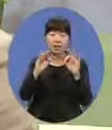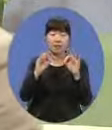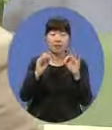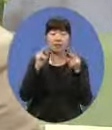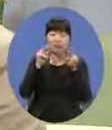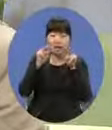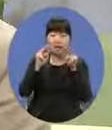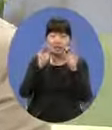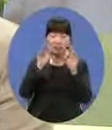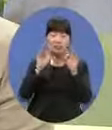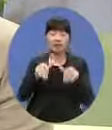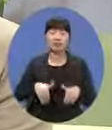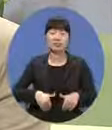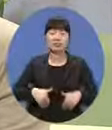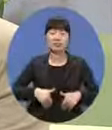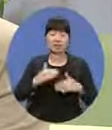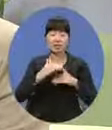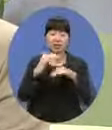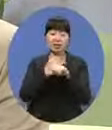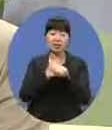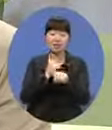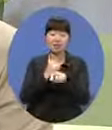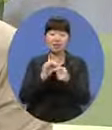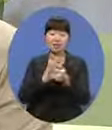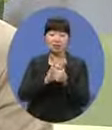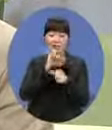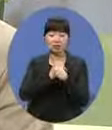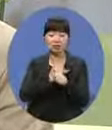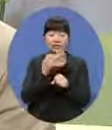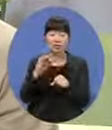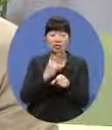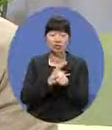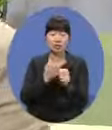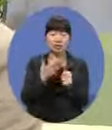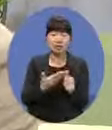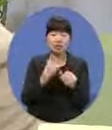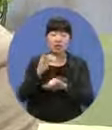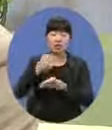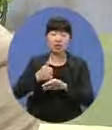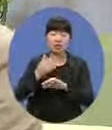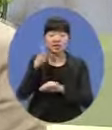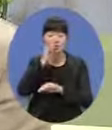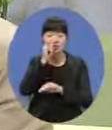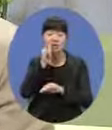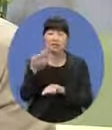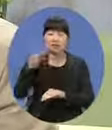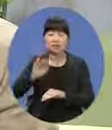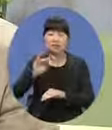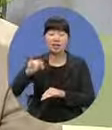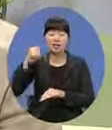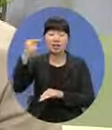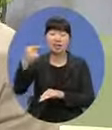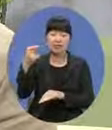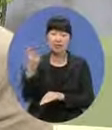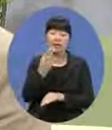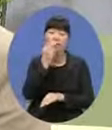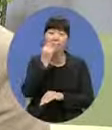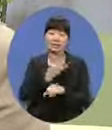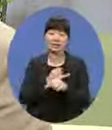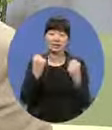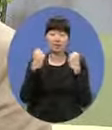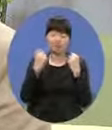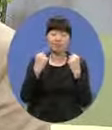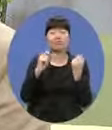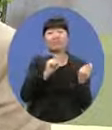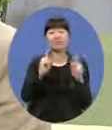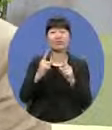바라봐 줘야 됩니다 그래서 그 과정을 한 거에 대해서 격려해 주고 인정해 주는게 결과가 나쁘더라도 아이가 그다음에 다시 할 수 있는 힘을 분명히